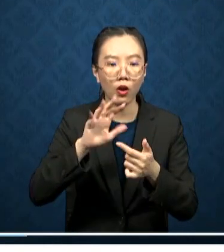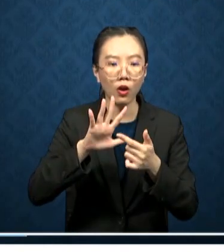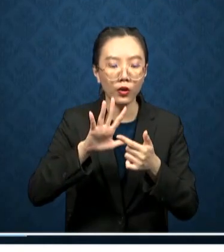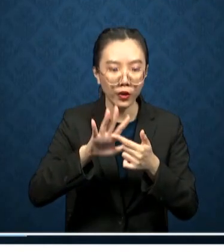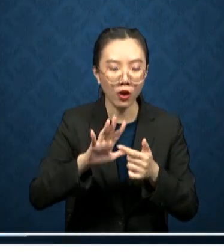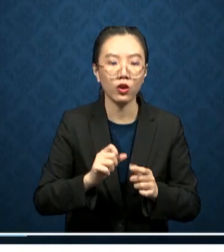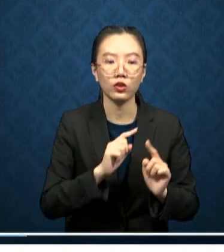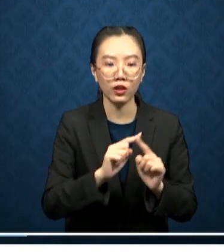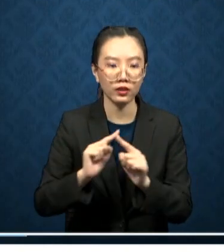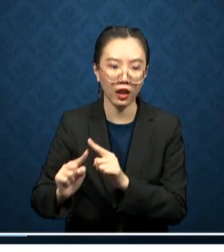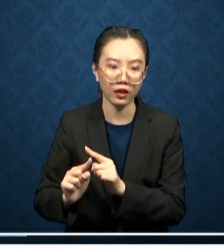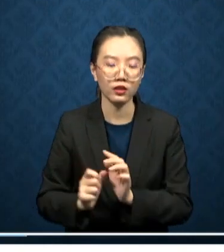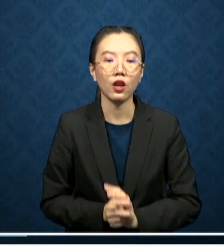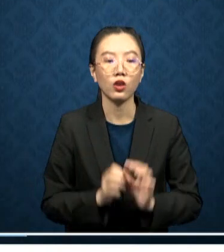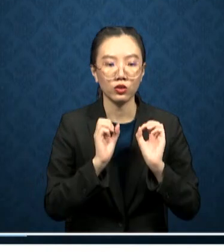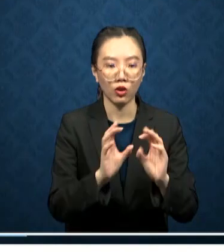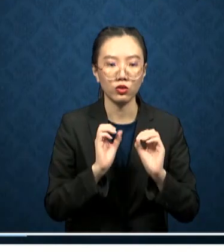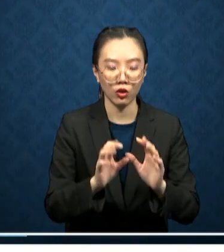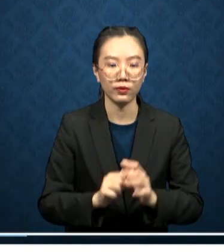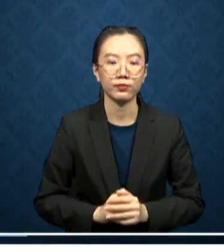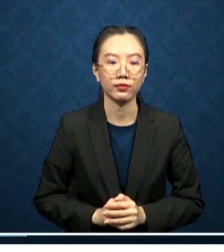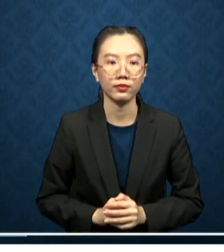หยดยังและทำลายกระบวนการ